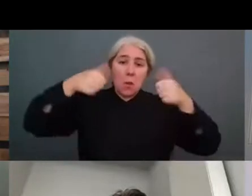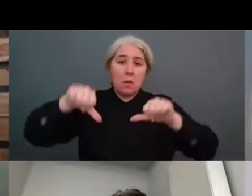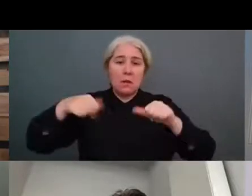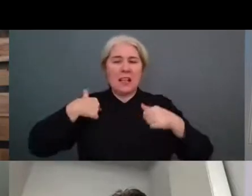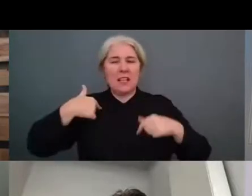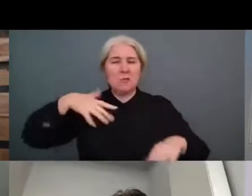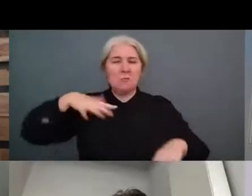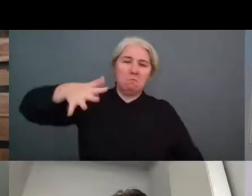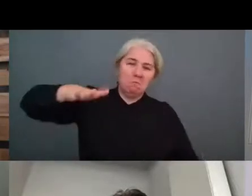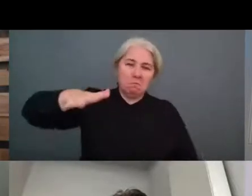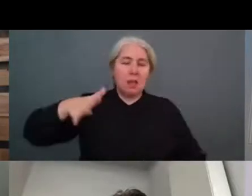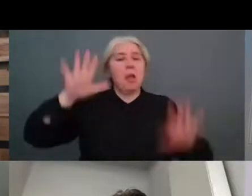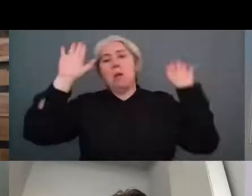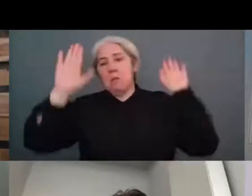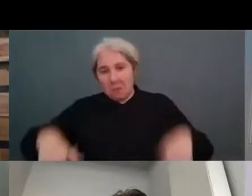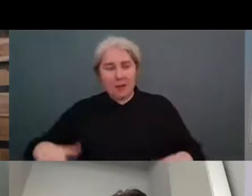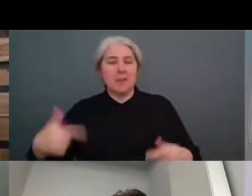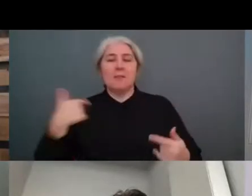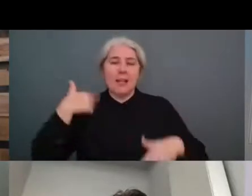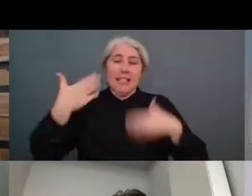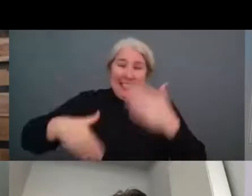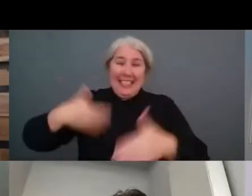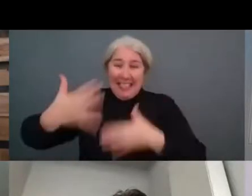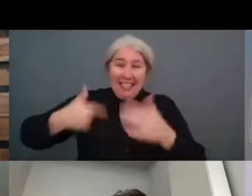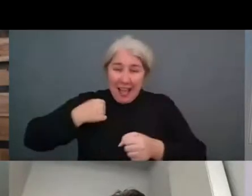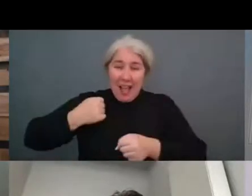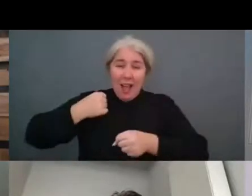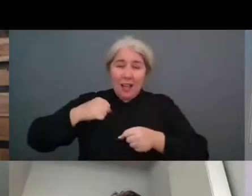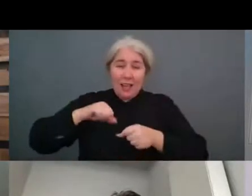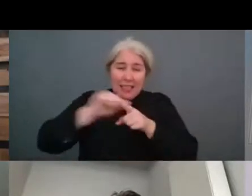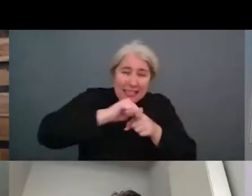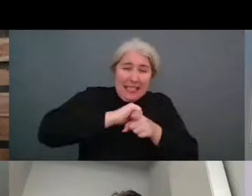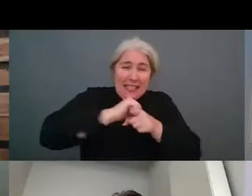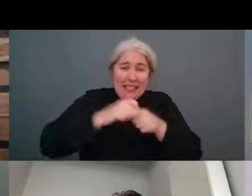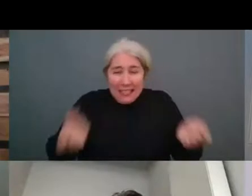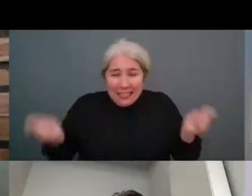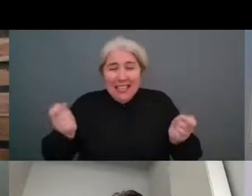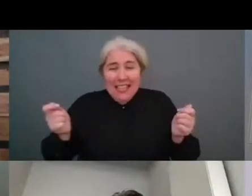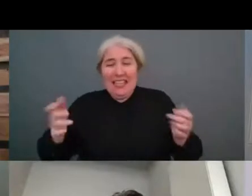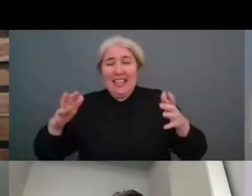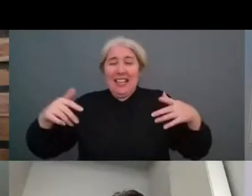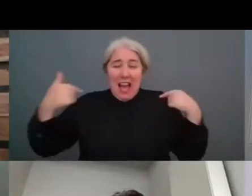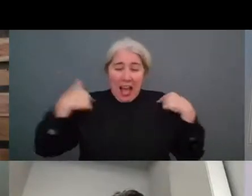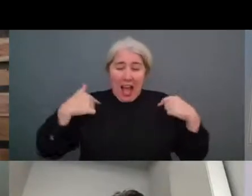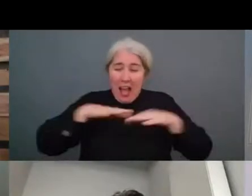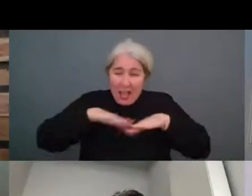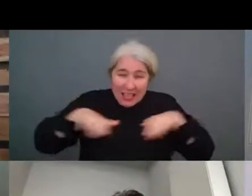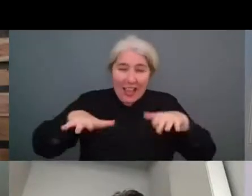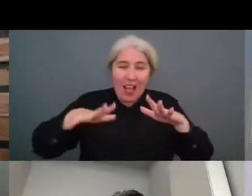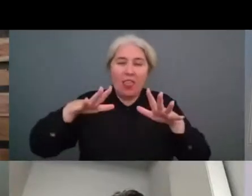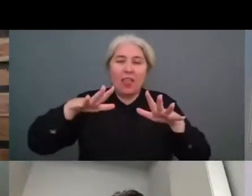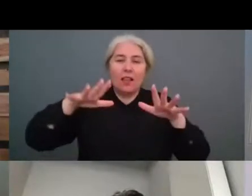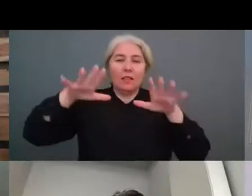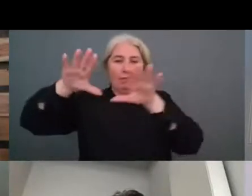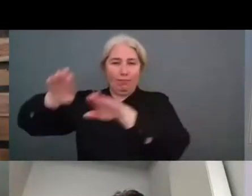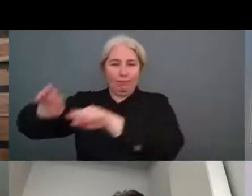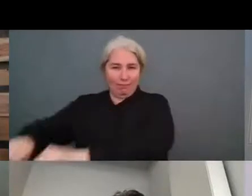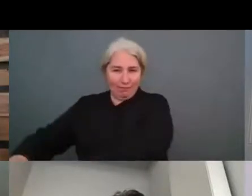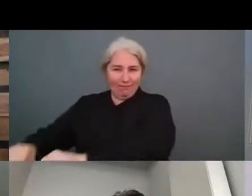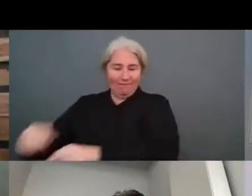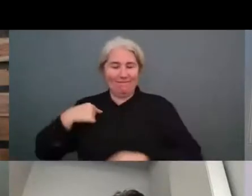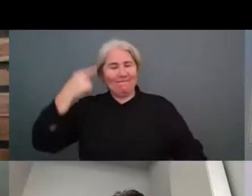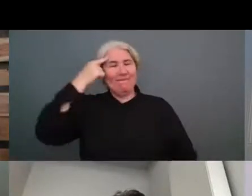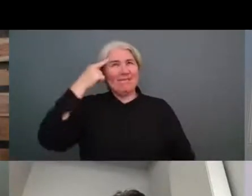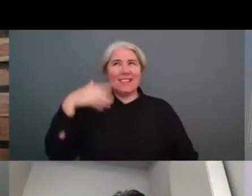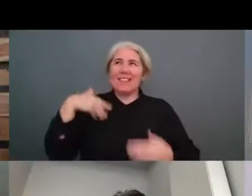fait plus le temps passe plus je me rends compte que je suis attiré justement par les milieux dits naturels madame la ministre a justement